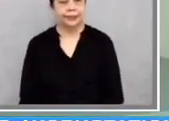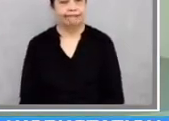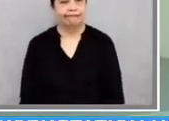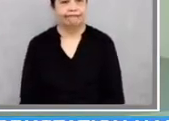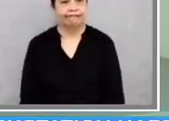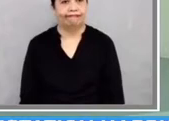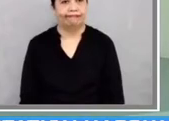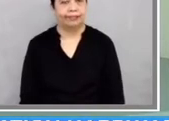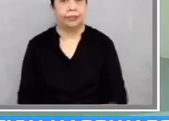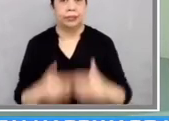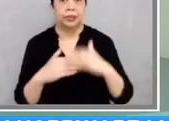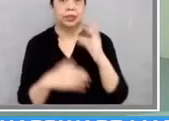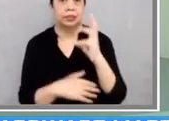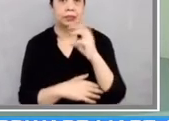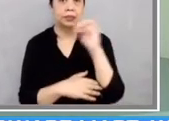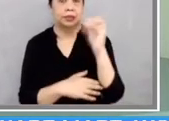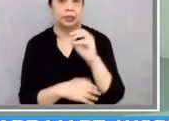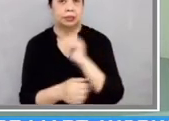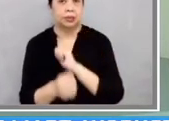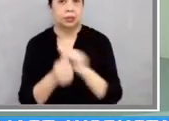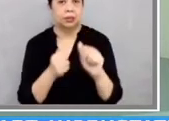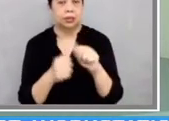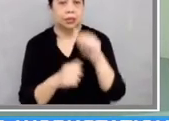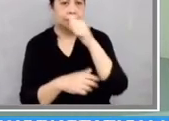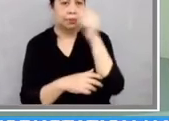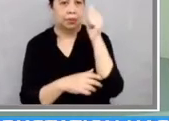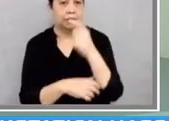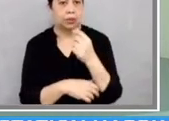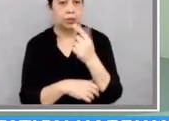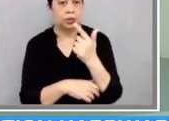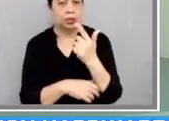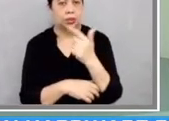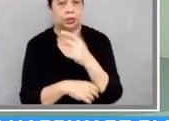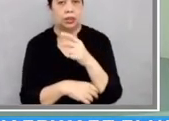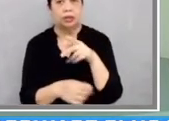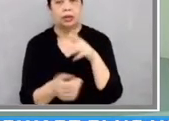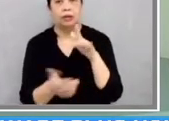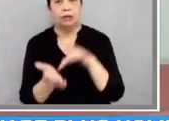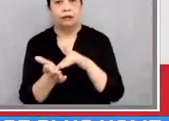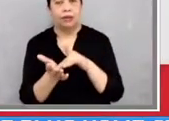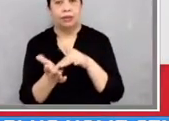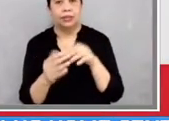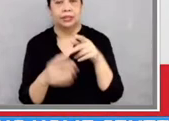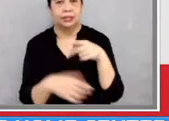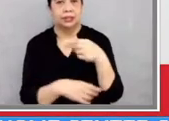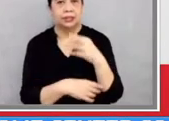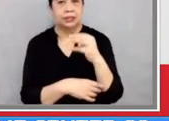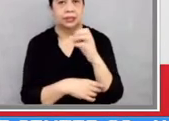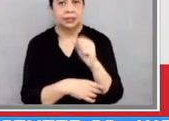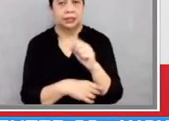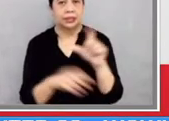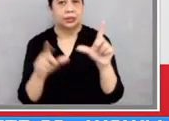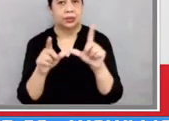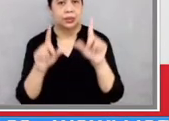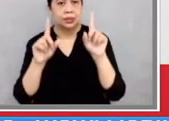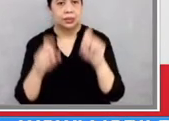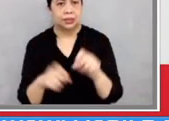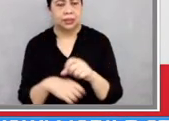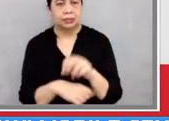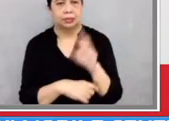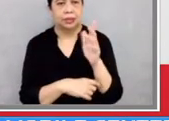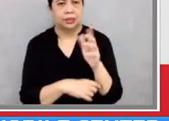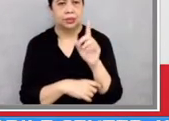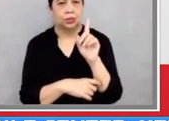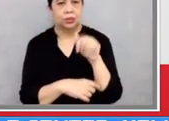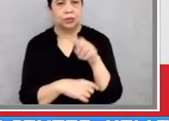Lagpas 60% ang pumasa sa April 2023 Pharmacist Licensure Exam. Mahigit 1,400 po yan mula sa lagpas